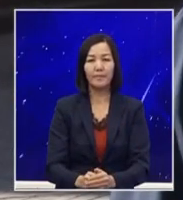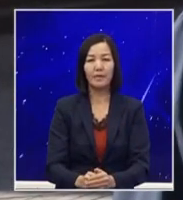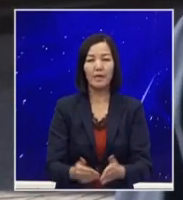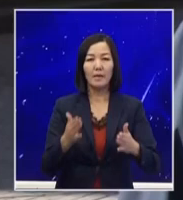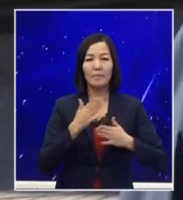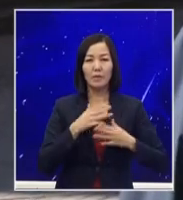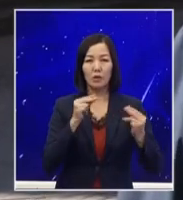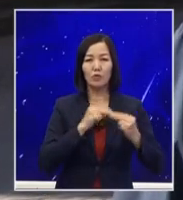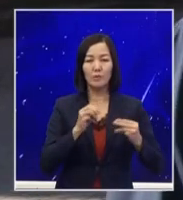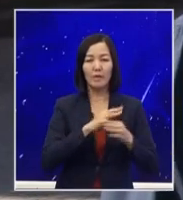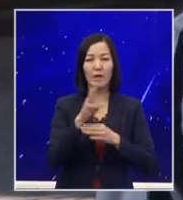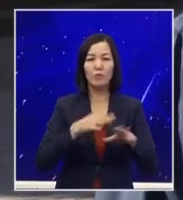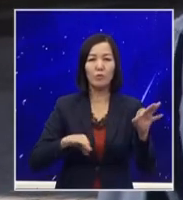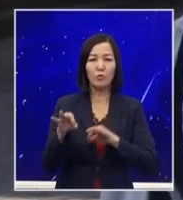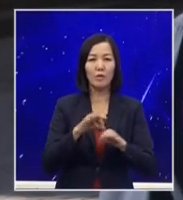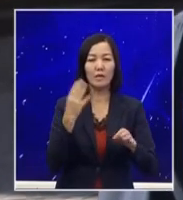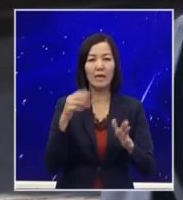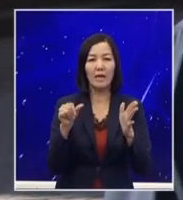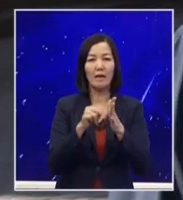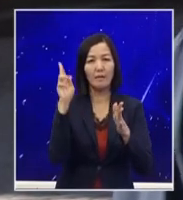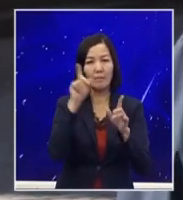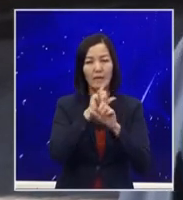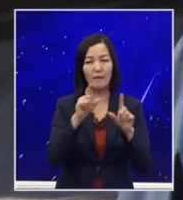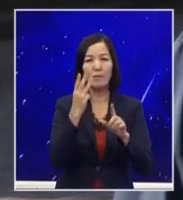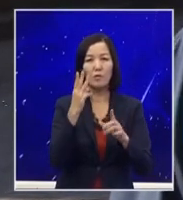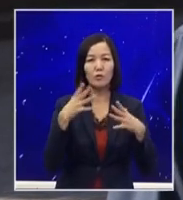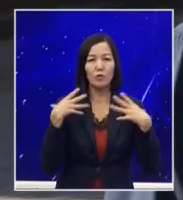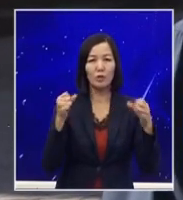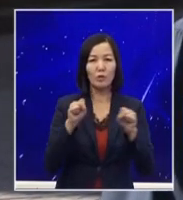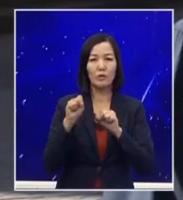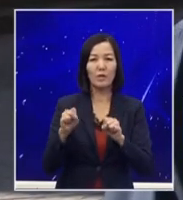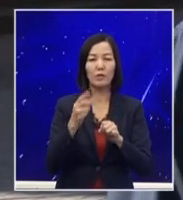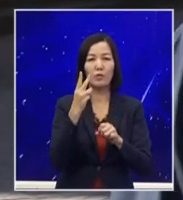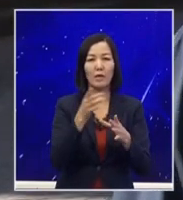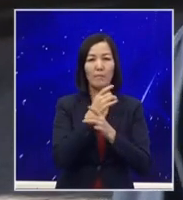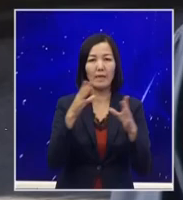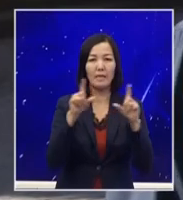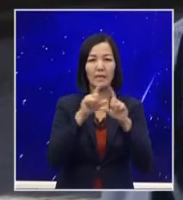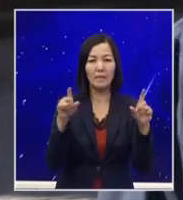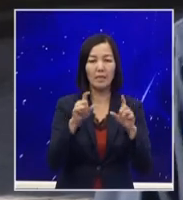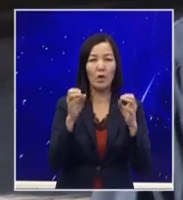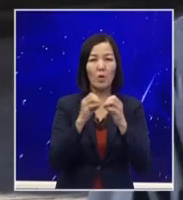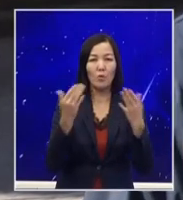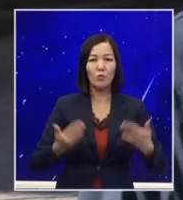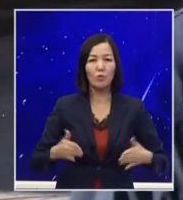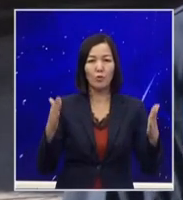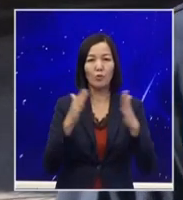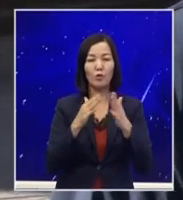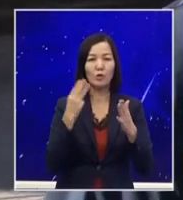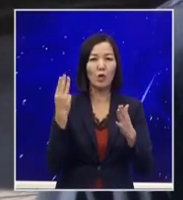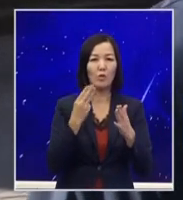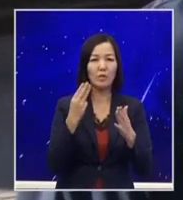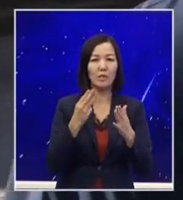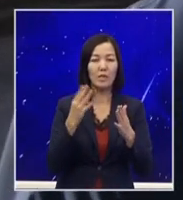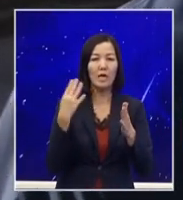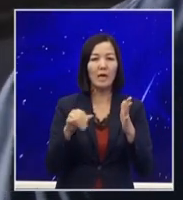Бізде жұмыспен қамту жол картасы бойынша 46 білім беру, 3 денсаулық сақтау, 2 мәдениет нысаны, 10 тұрғын үй коммуналдық шаруашылығы